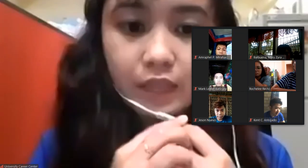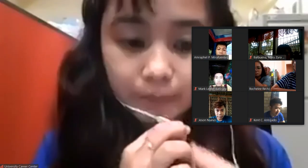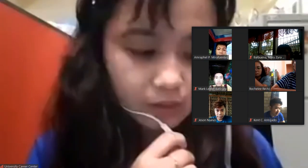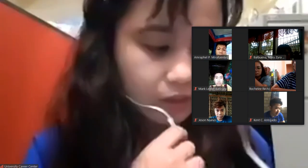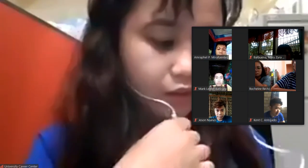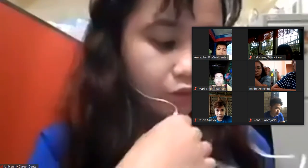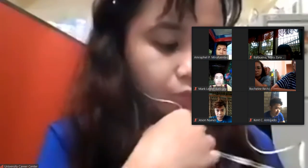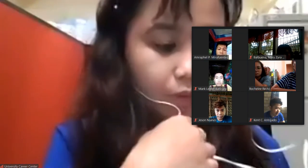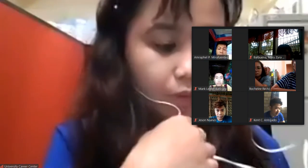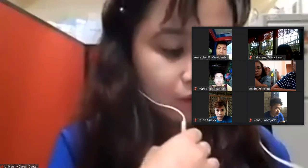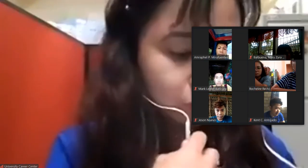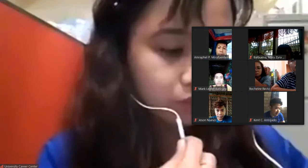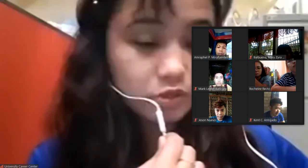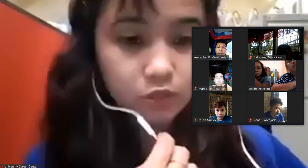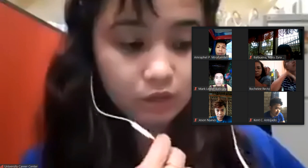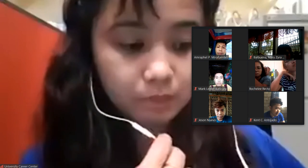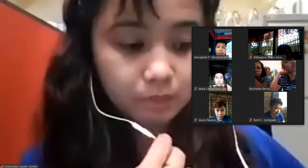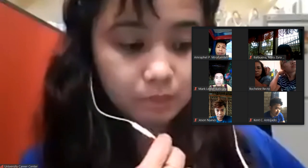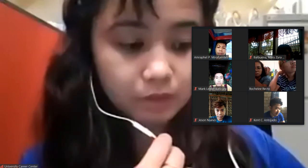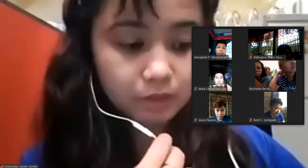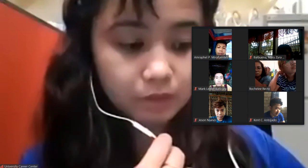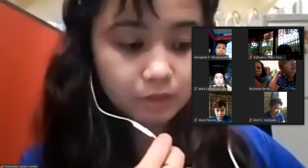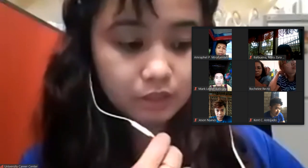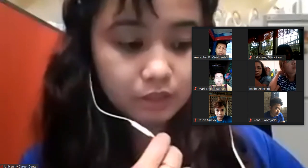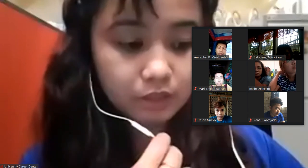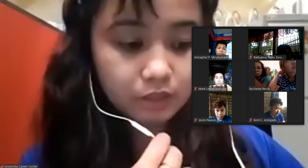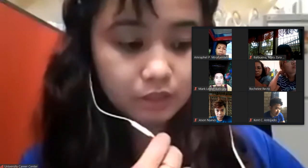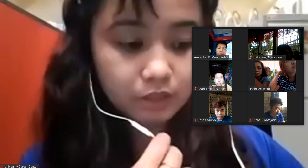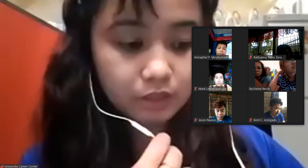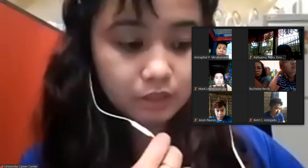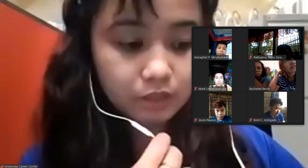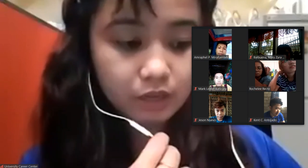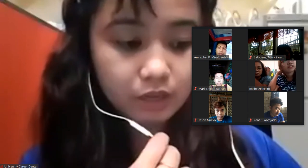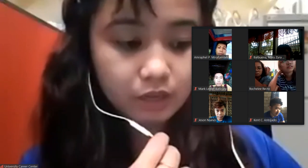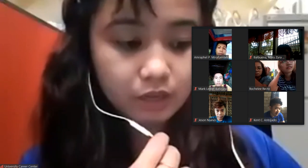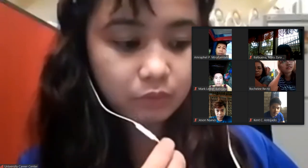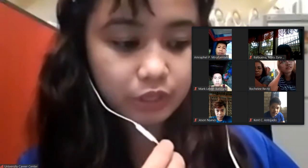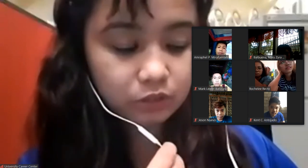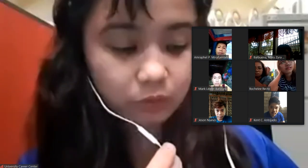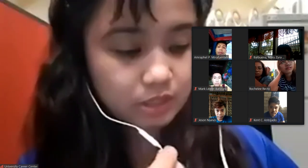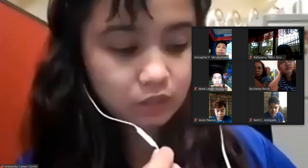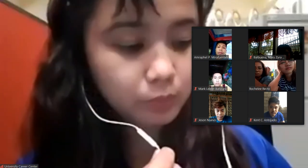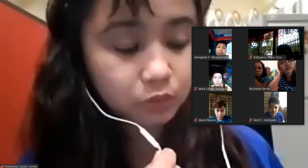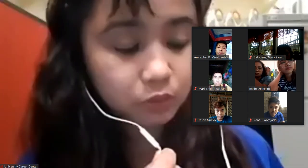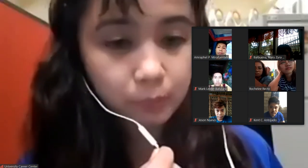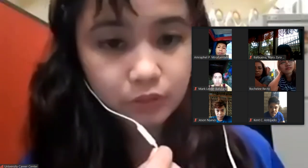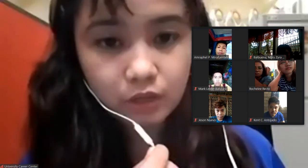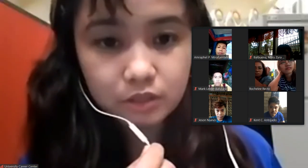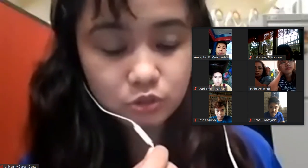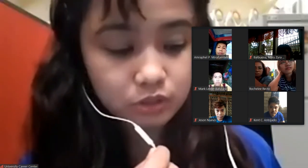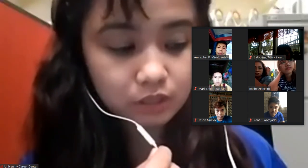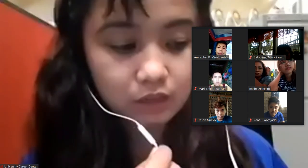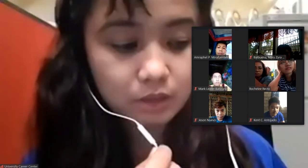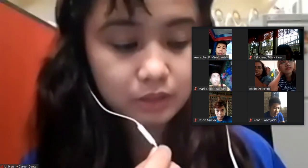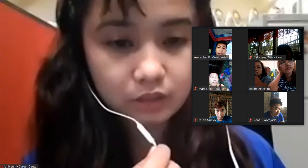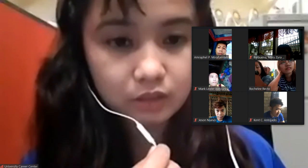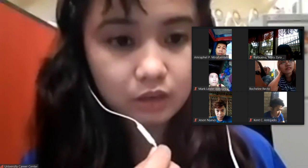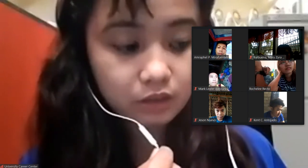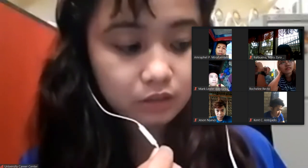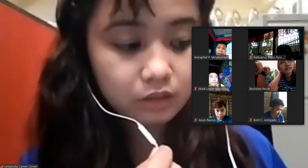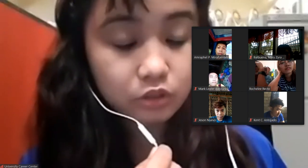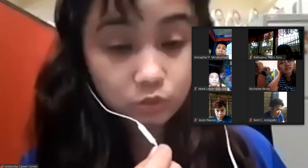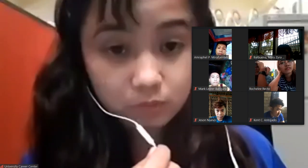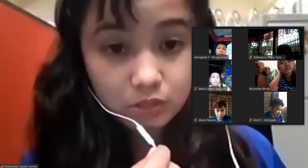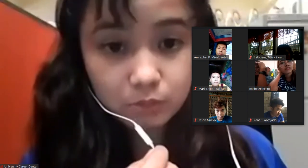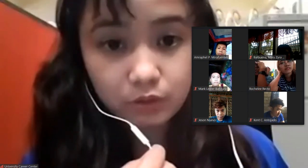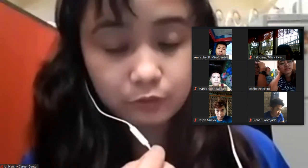hope nga maka-open naman sa inyong camera. Anyway, we are not requesting you man to open your cameras during the seminar.